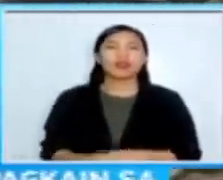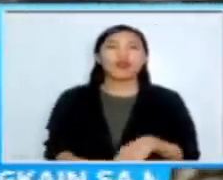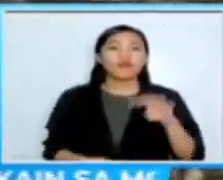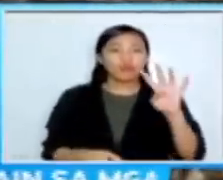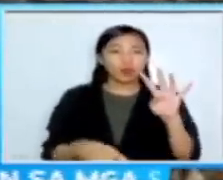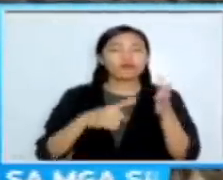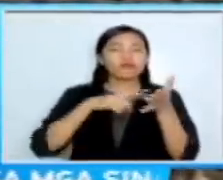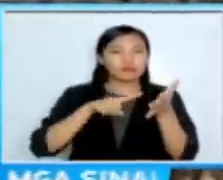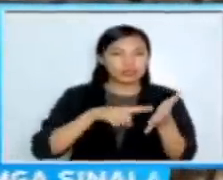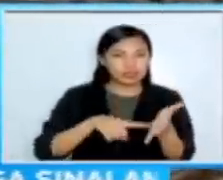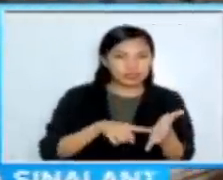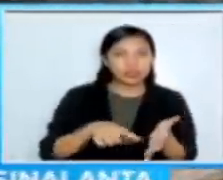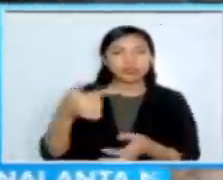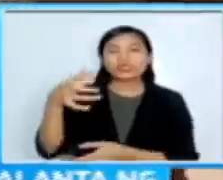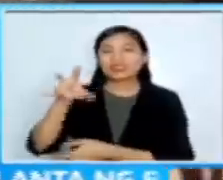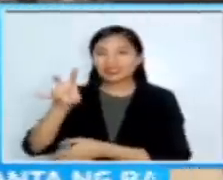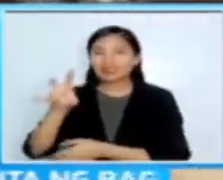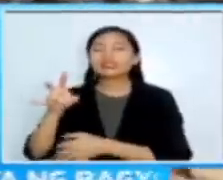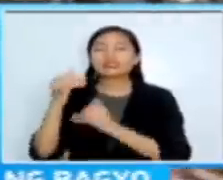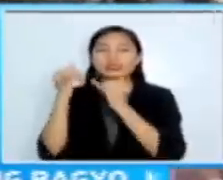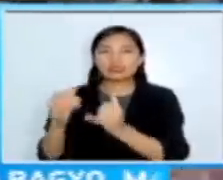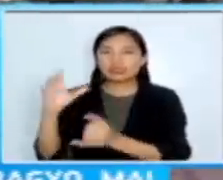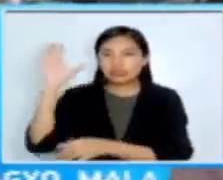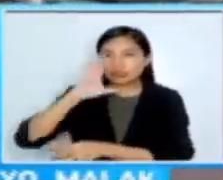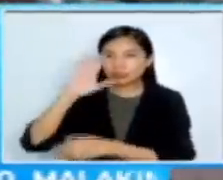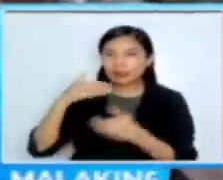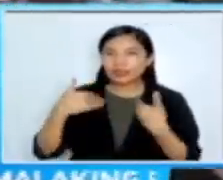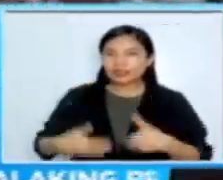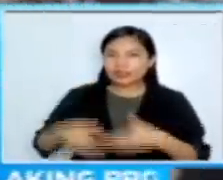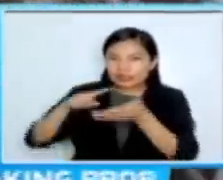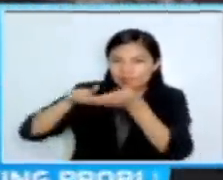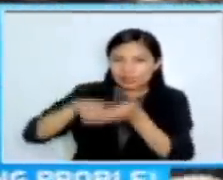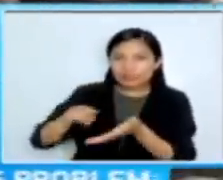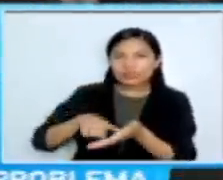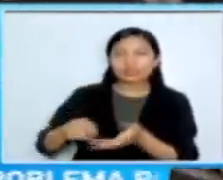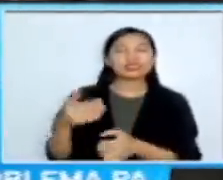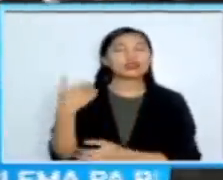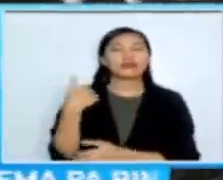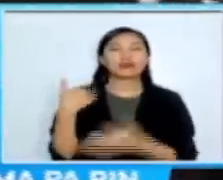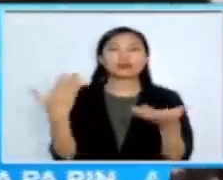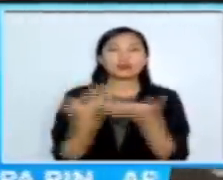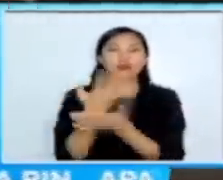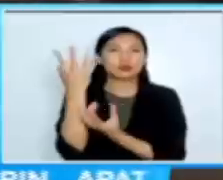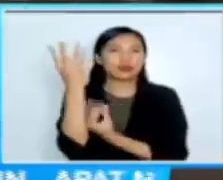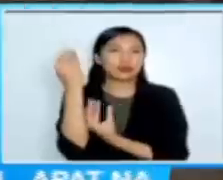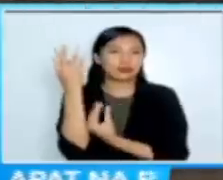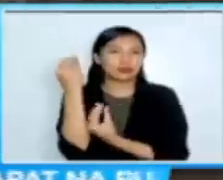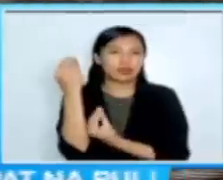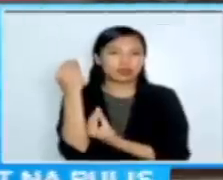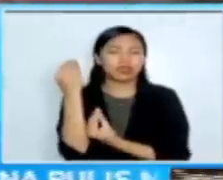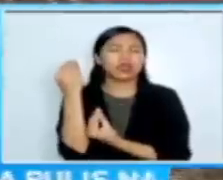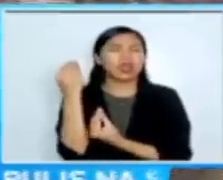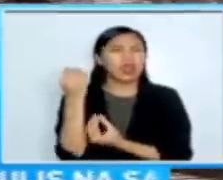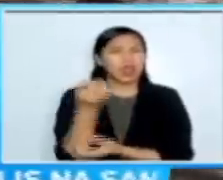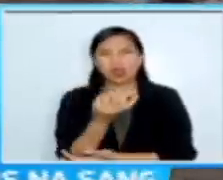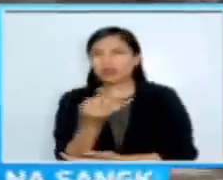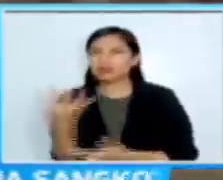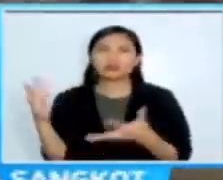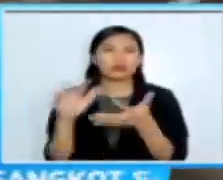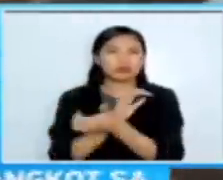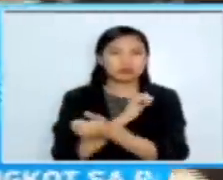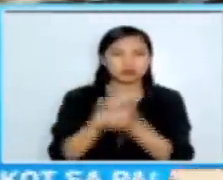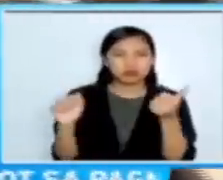pa. Wala pang inilalabas na bagong datos ang NDRRMC kaugnay sa pinsala ng bagyong Odette.